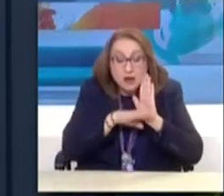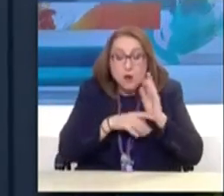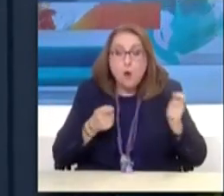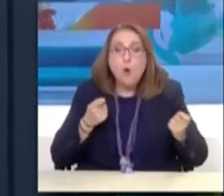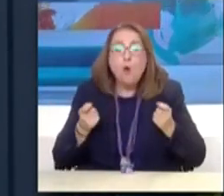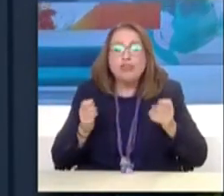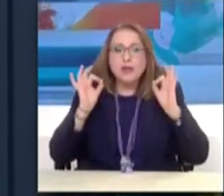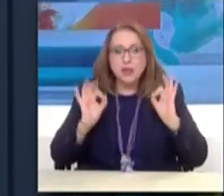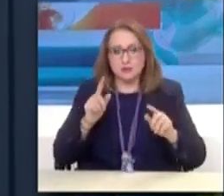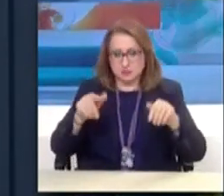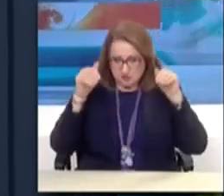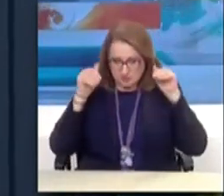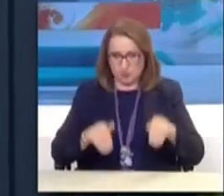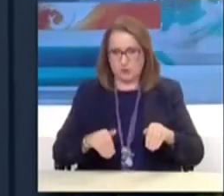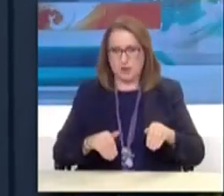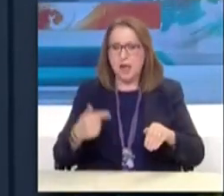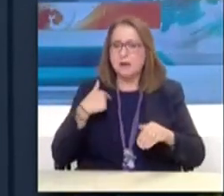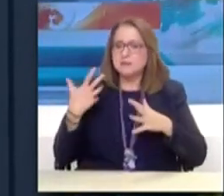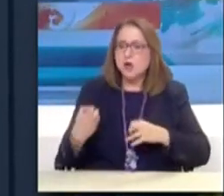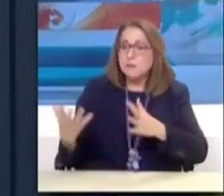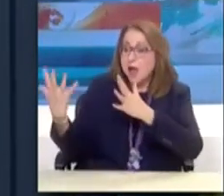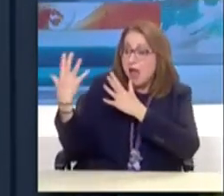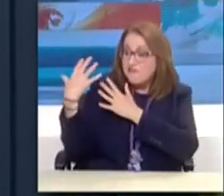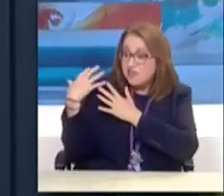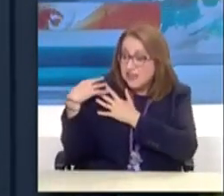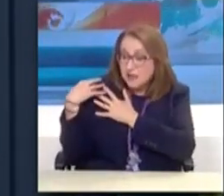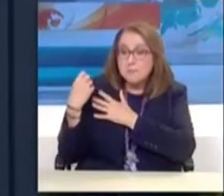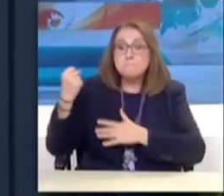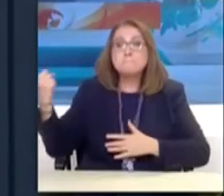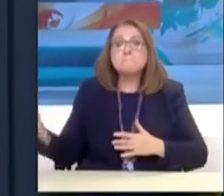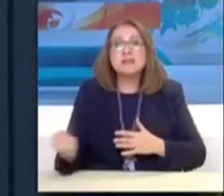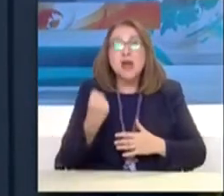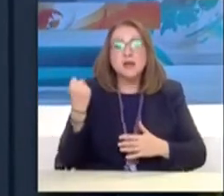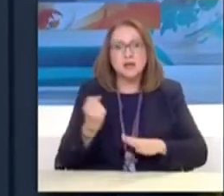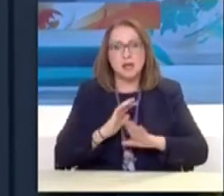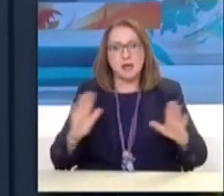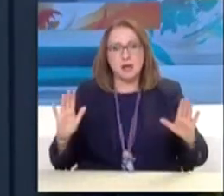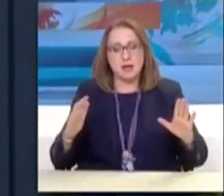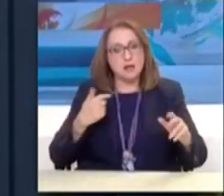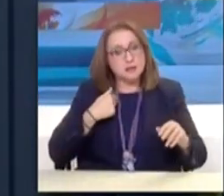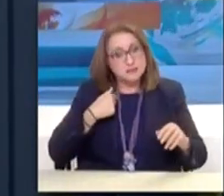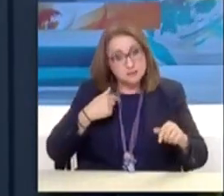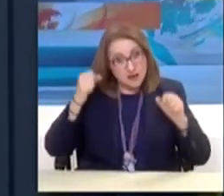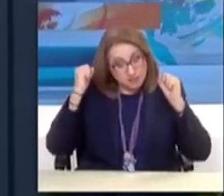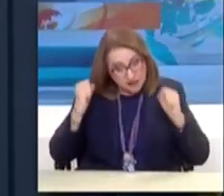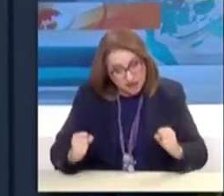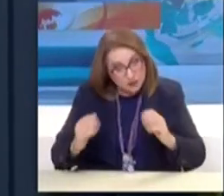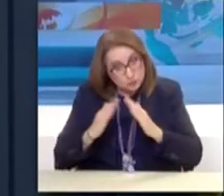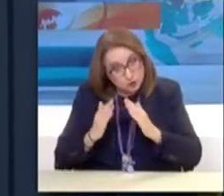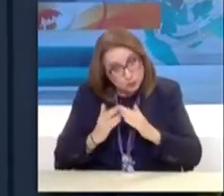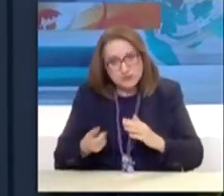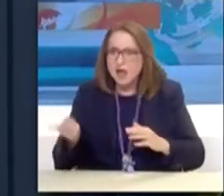στοίχημα ευθύνης, συνέπειας, πειθαρχίας. Μένουμε σήμερα σπίτι και σύντομα επιστρέφουμε στην